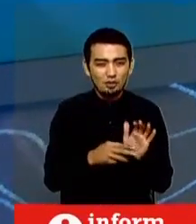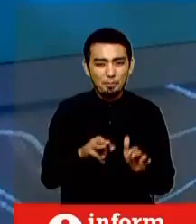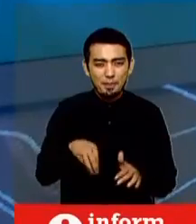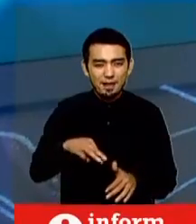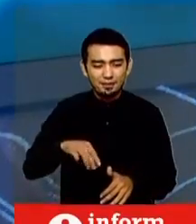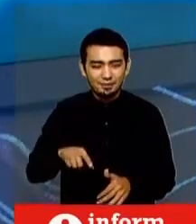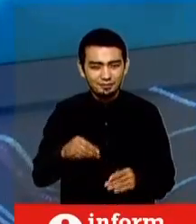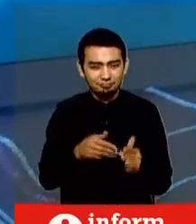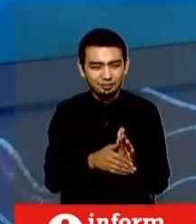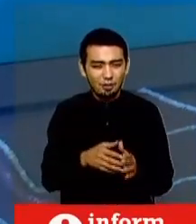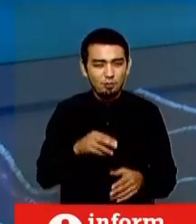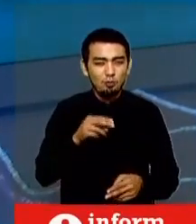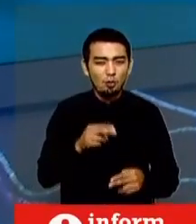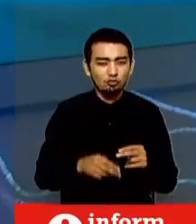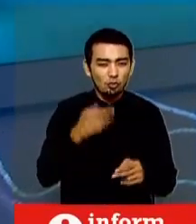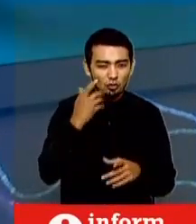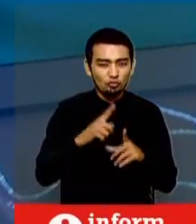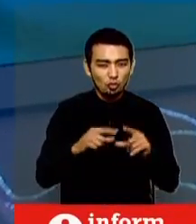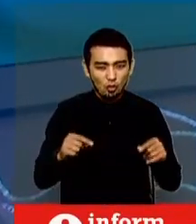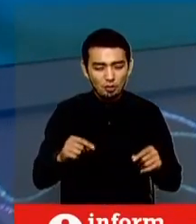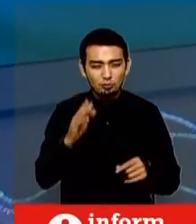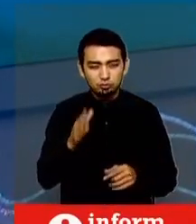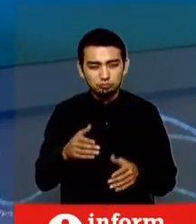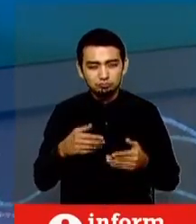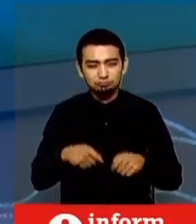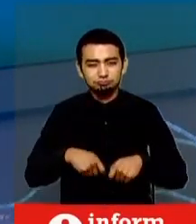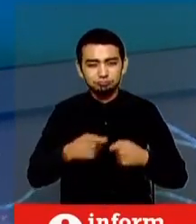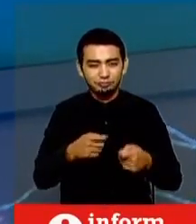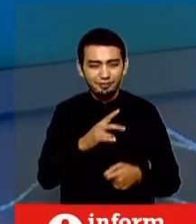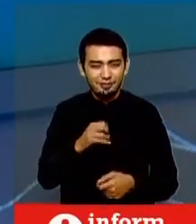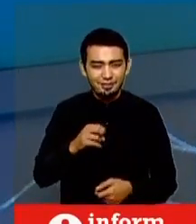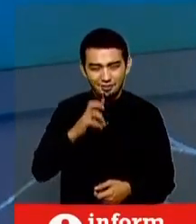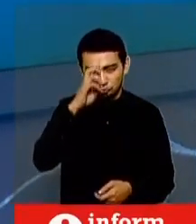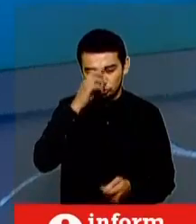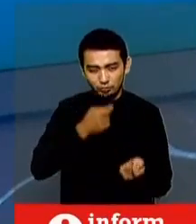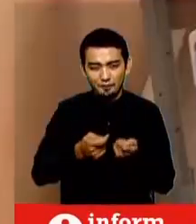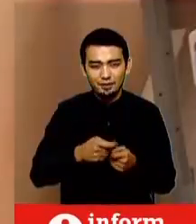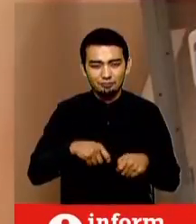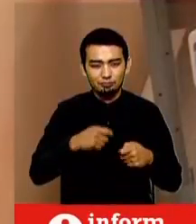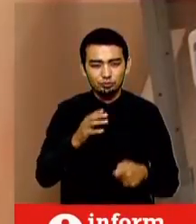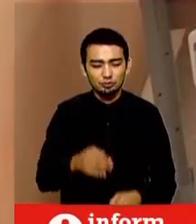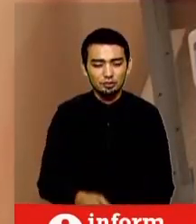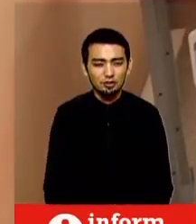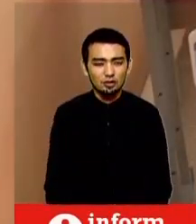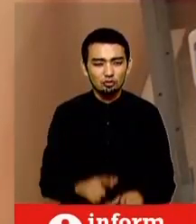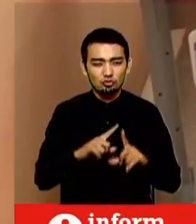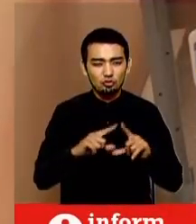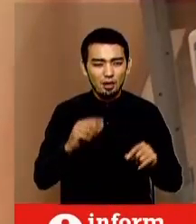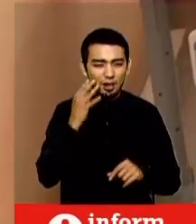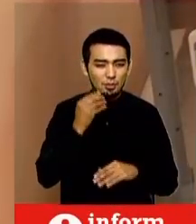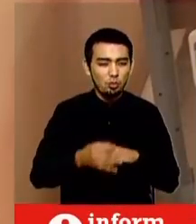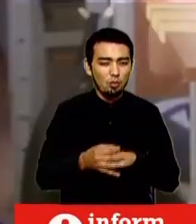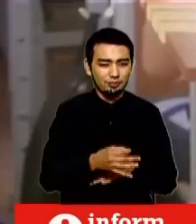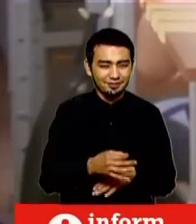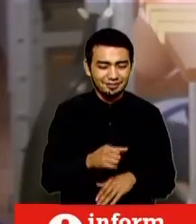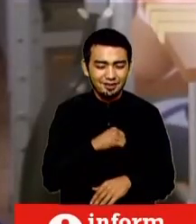тенге. После завершения строительства школу безвозмездно передадут на баланс государства. Школы Алматинской области –